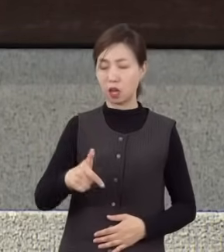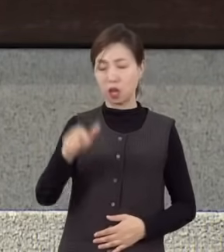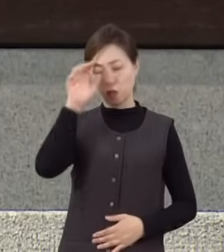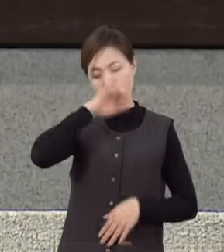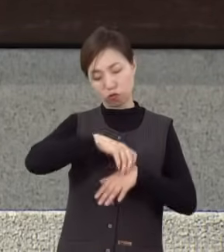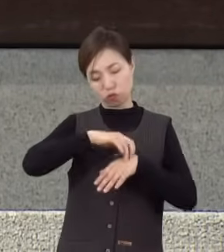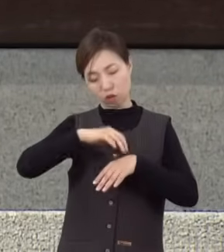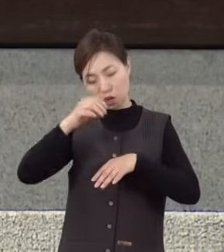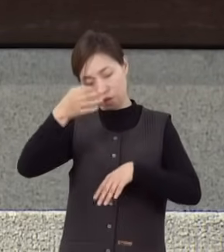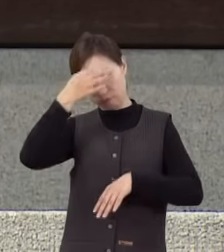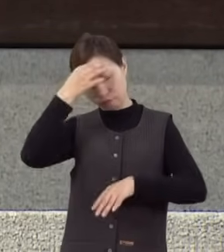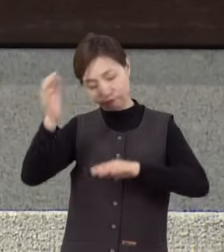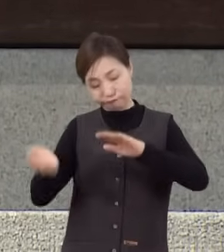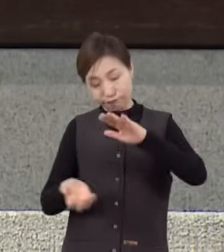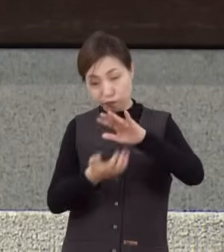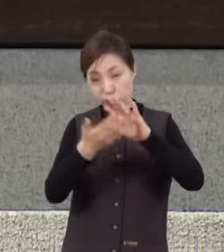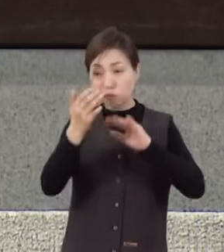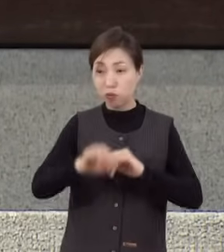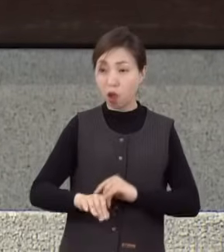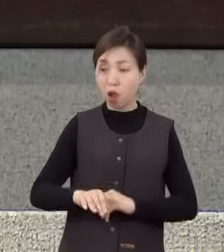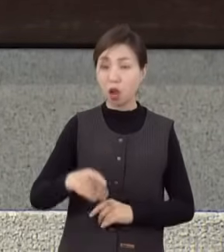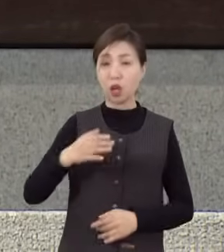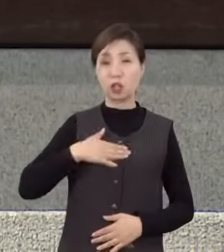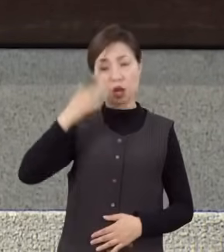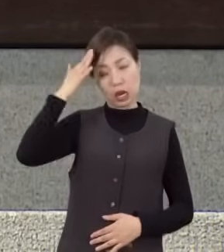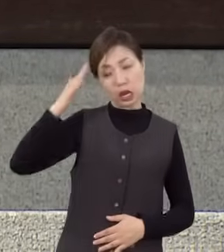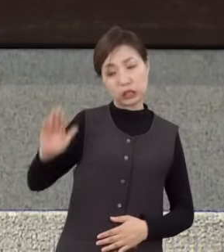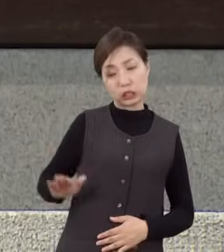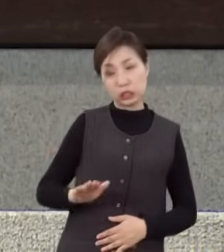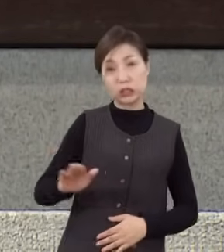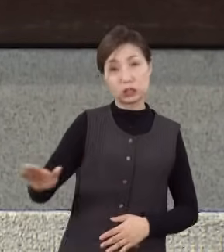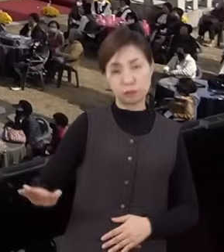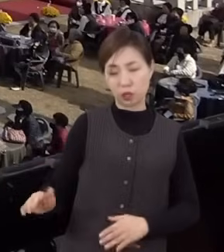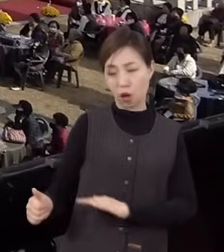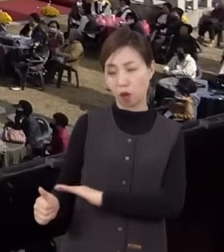닿았을 때 저 비둘기가 화들짝 놀라는 겁니까?